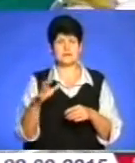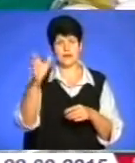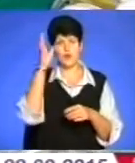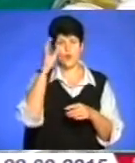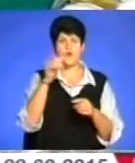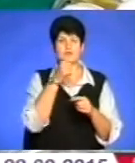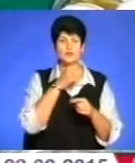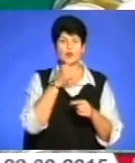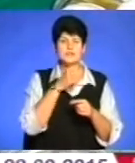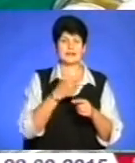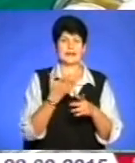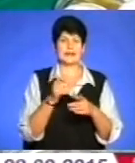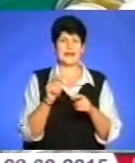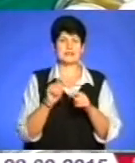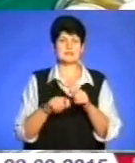експерименти. Подивіться, слідкуйте за яйцем.